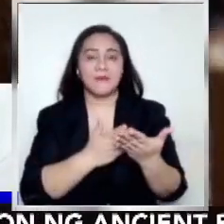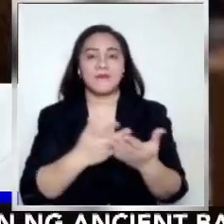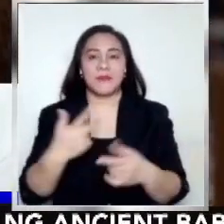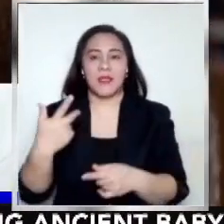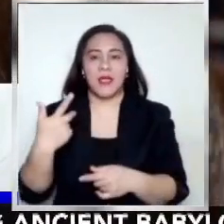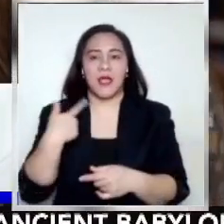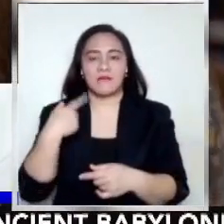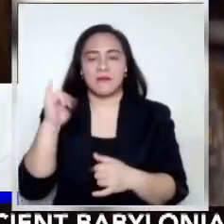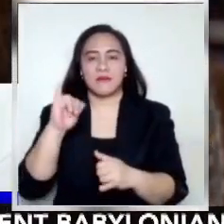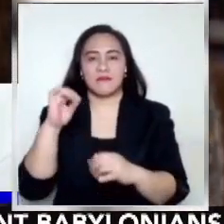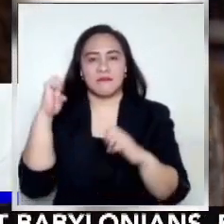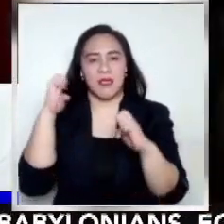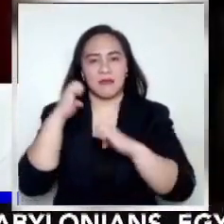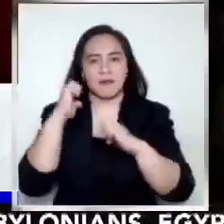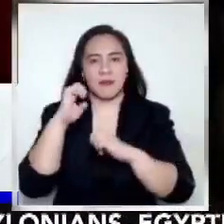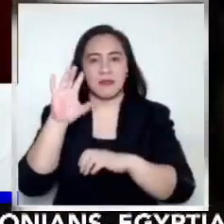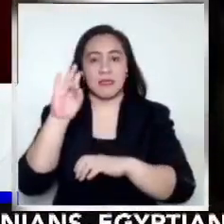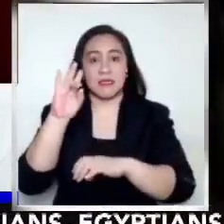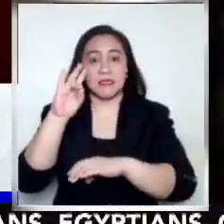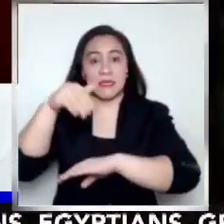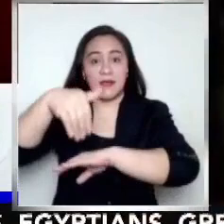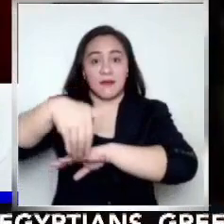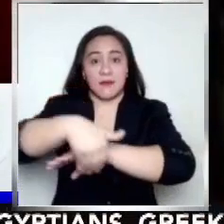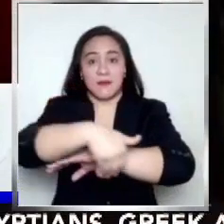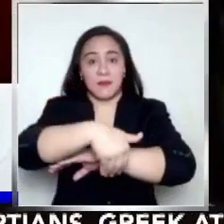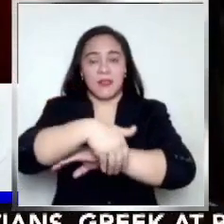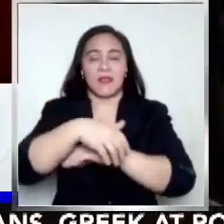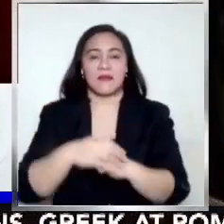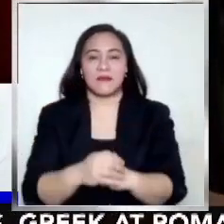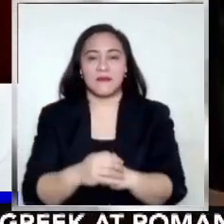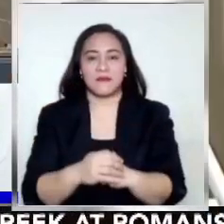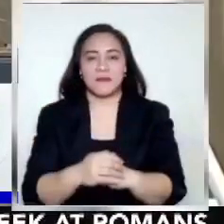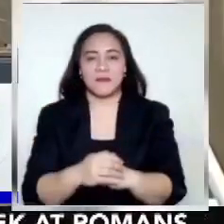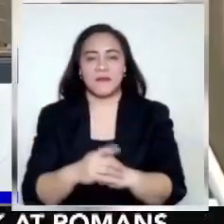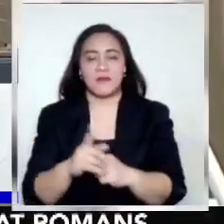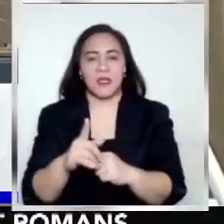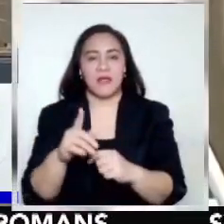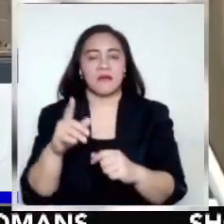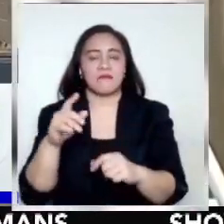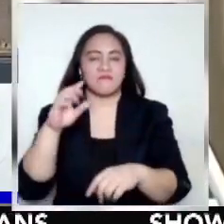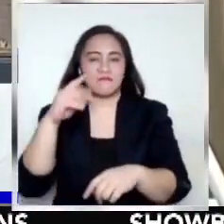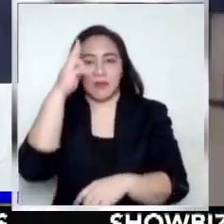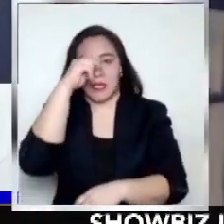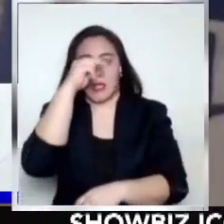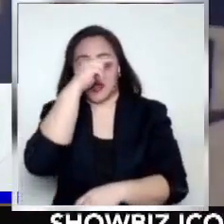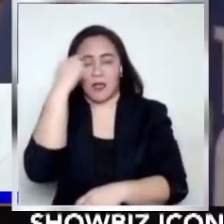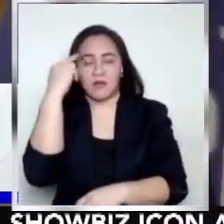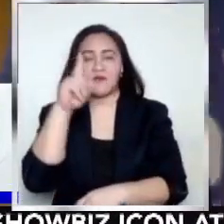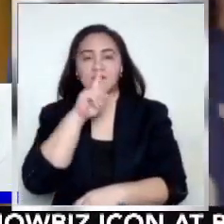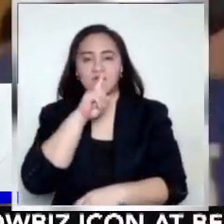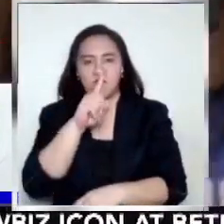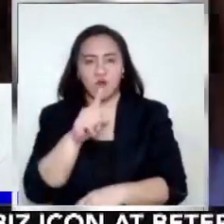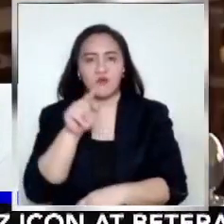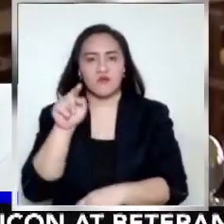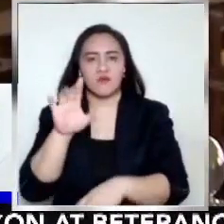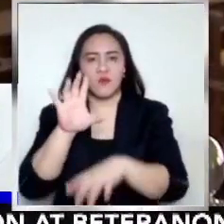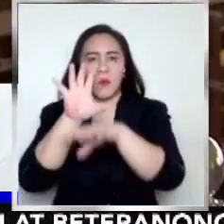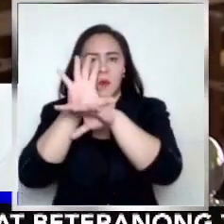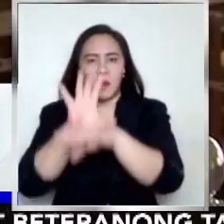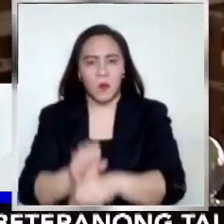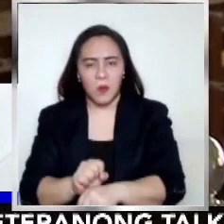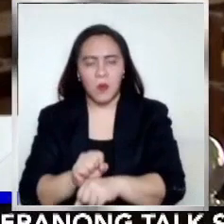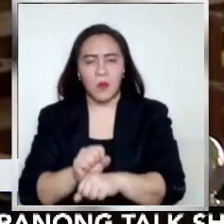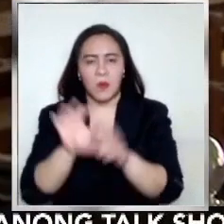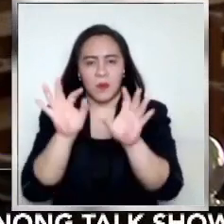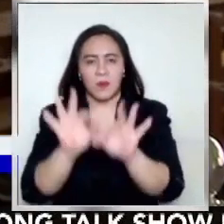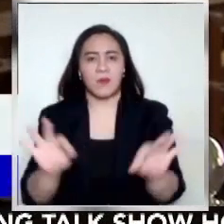like 7 in the evening. Mahalaga raw sa mga Katoliko ang simbang gabi, hindi lang dahil bahagi na ito ng ating kultura at tradisyon. Ang